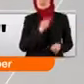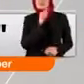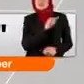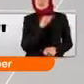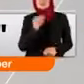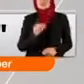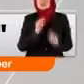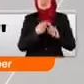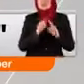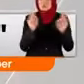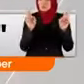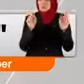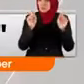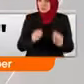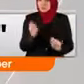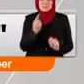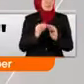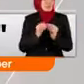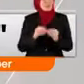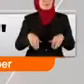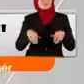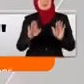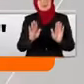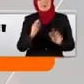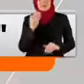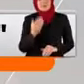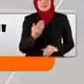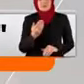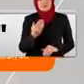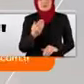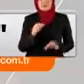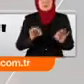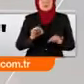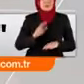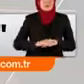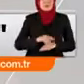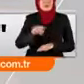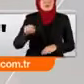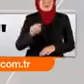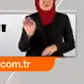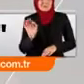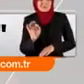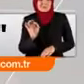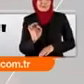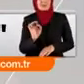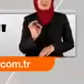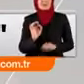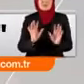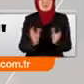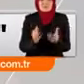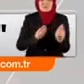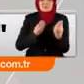siyaset konusu yapılabilecek bir mesele değil yürütülen fitne fesat bozgunculuk